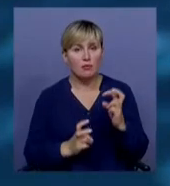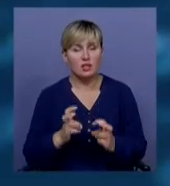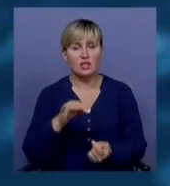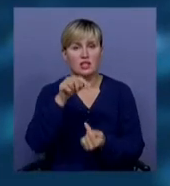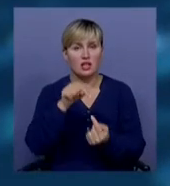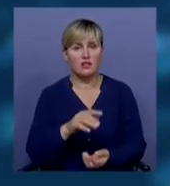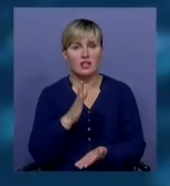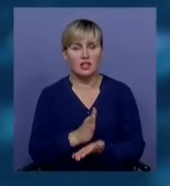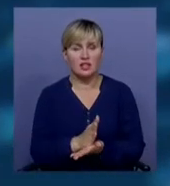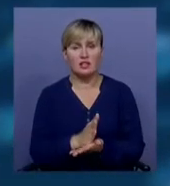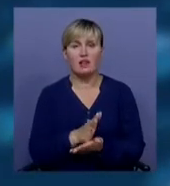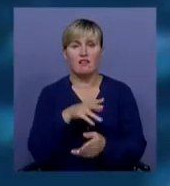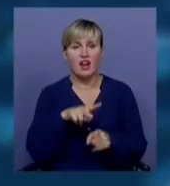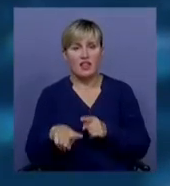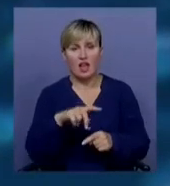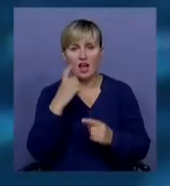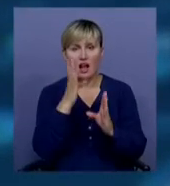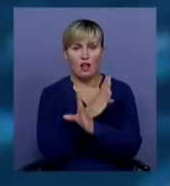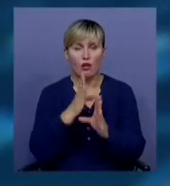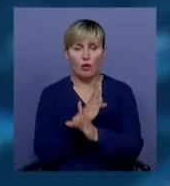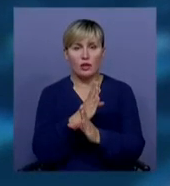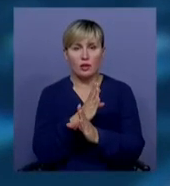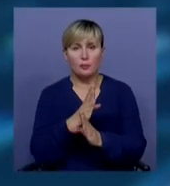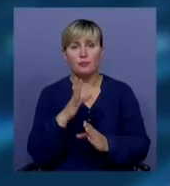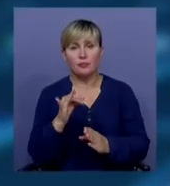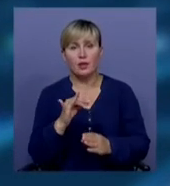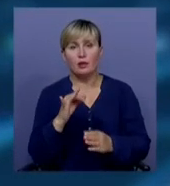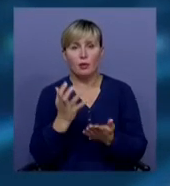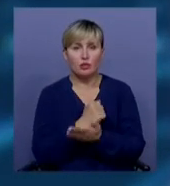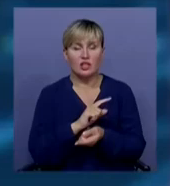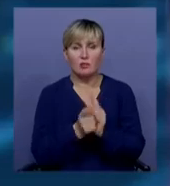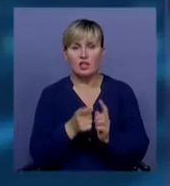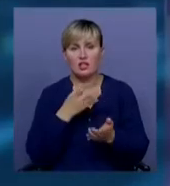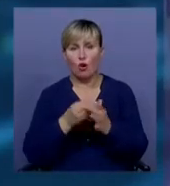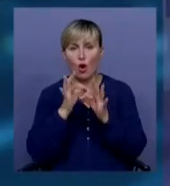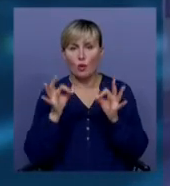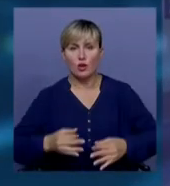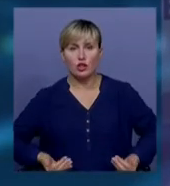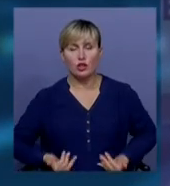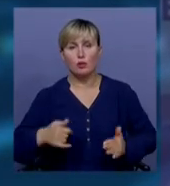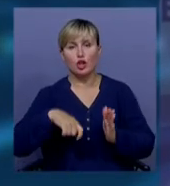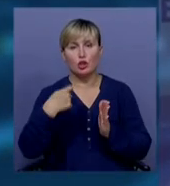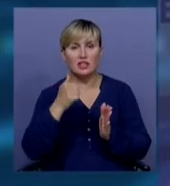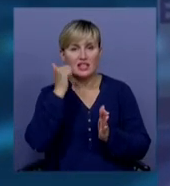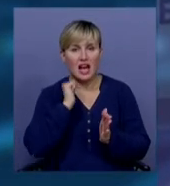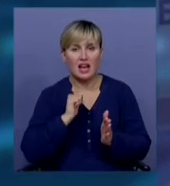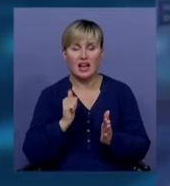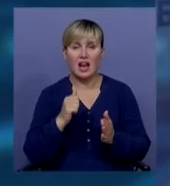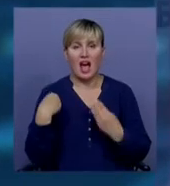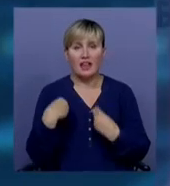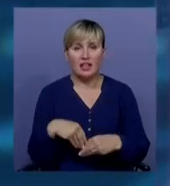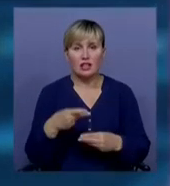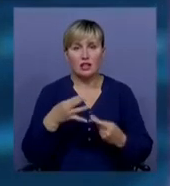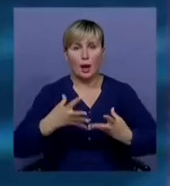соответственно, наносится вред экологии. Осознав все это, экоактивистка изменила свой образ жизни. Теперь она шьет из старой одежды мешки для